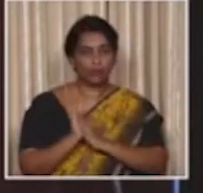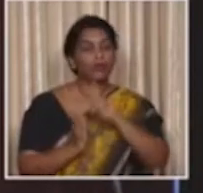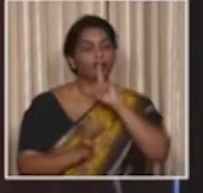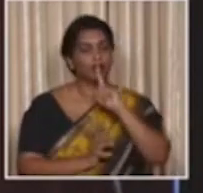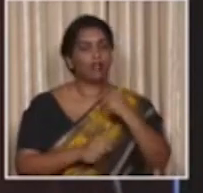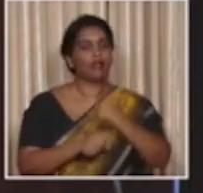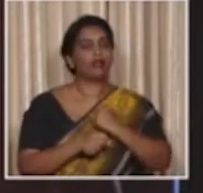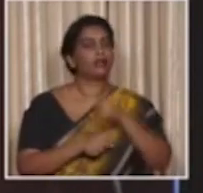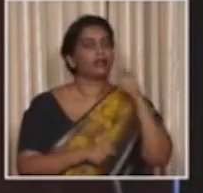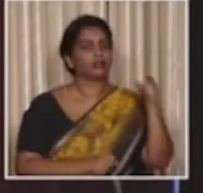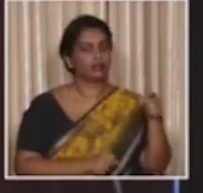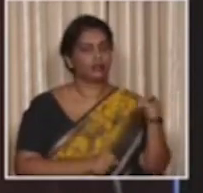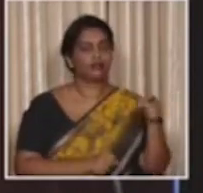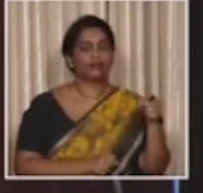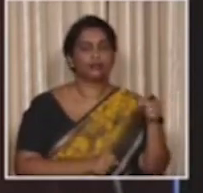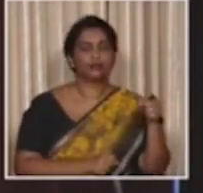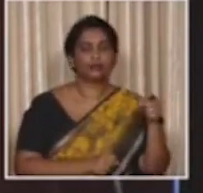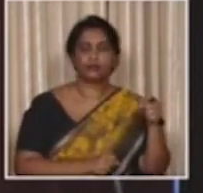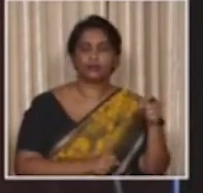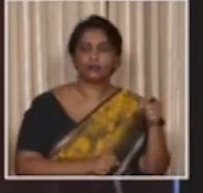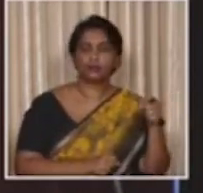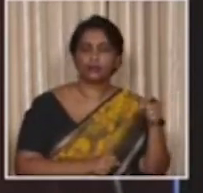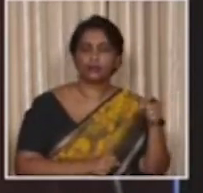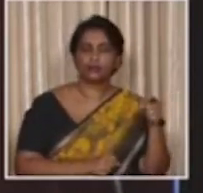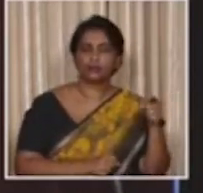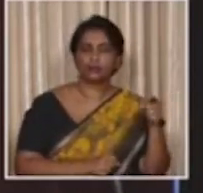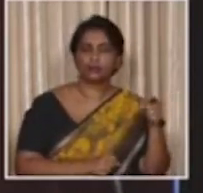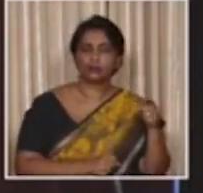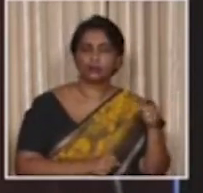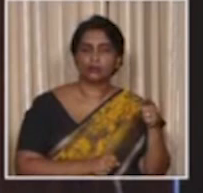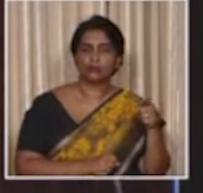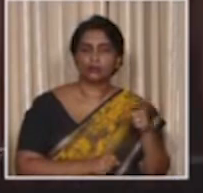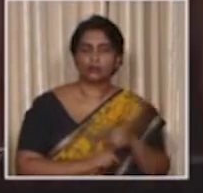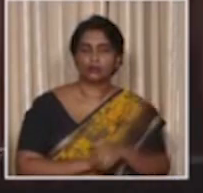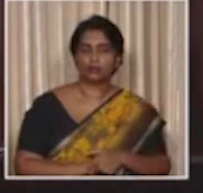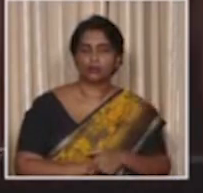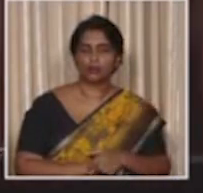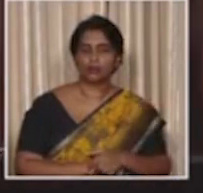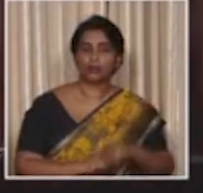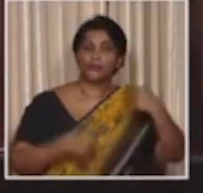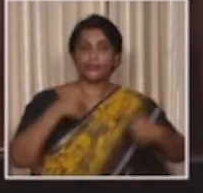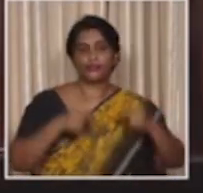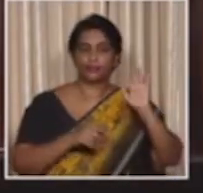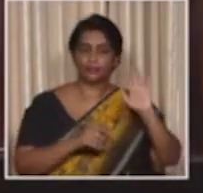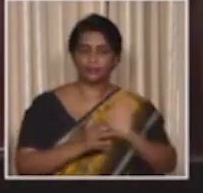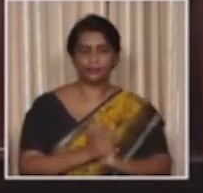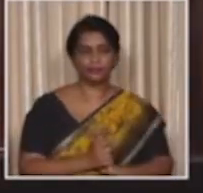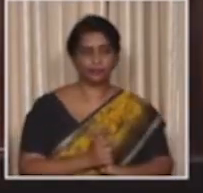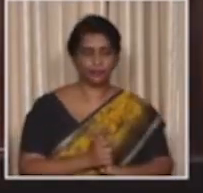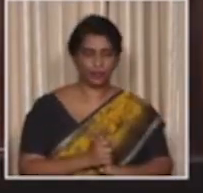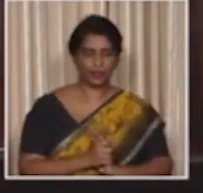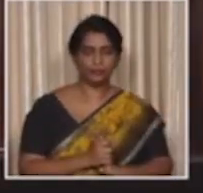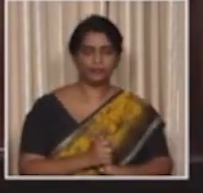කරයි ආණ්ඩු පක්ෂයේ අපේ මේ අපි ඔය ඔය කාරණා විවාදයේ දිගන්න ඔබ